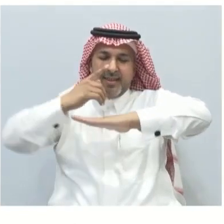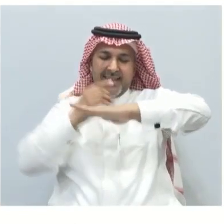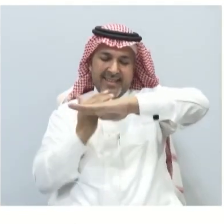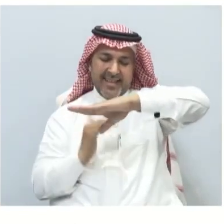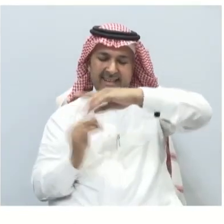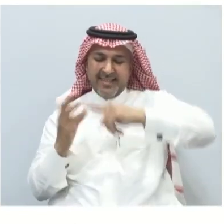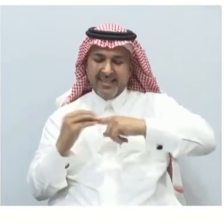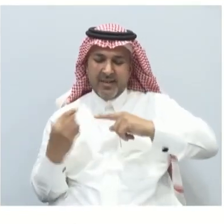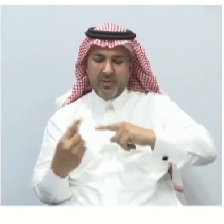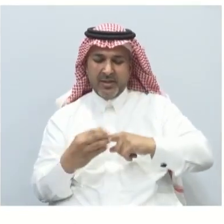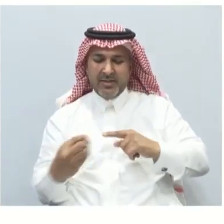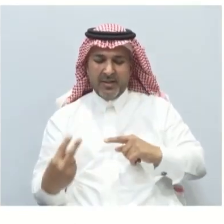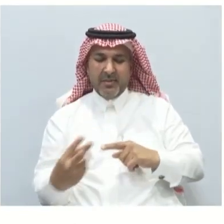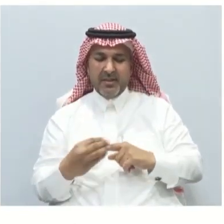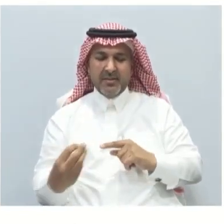المدى المدى